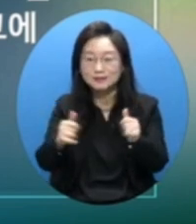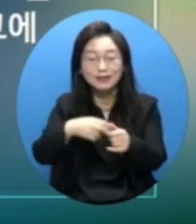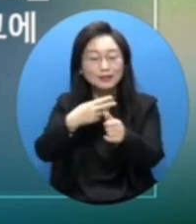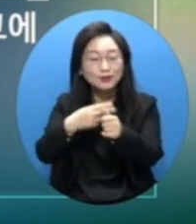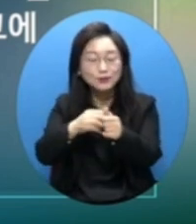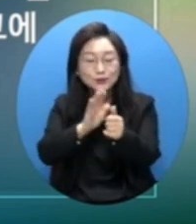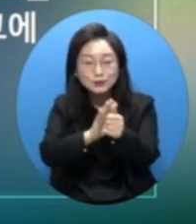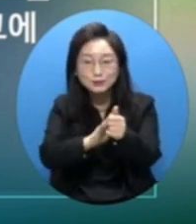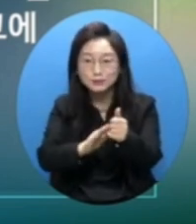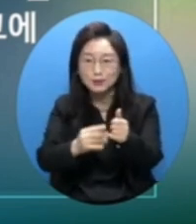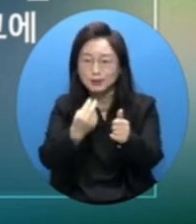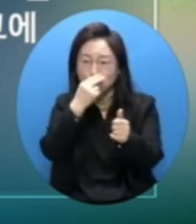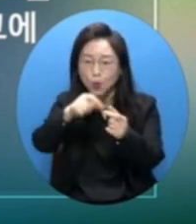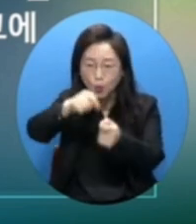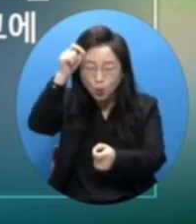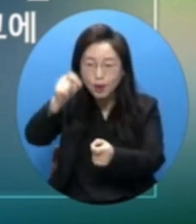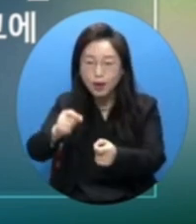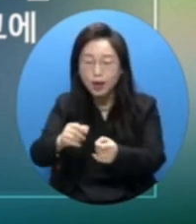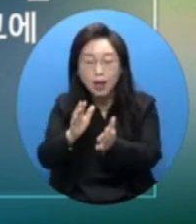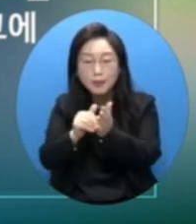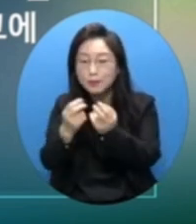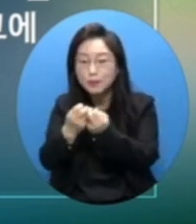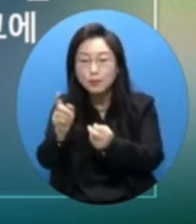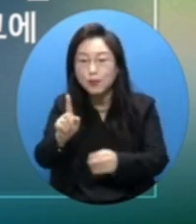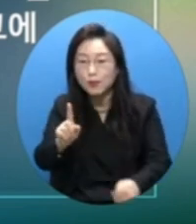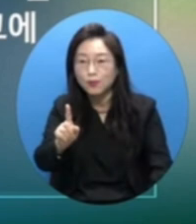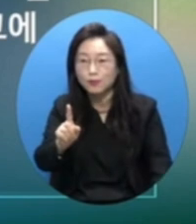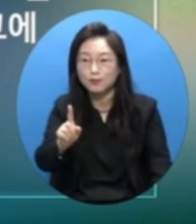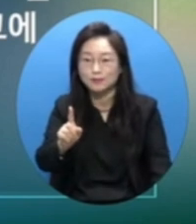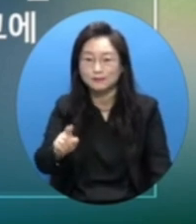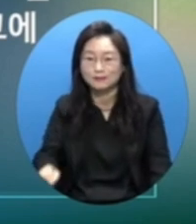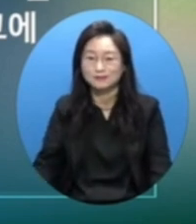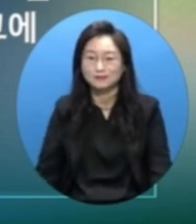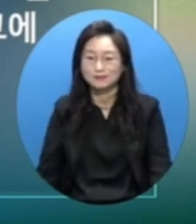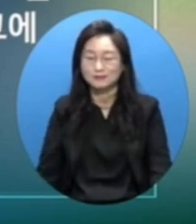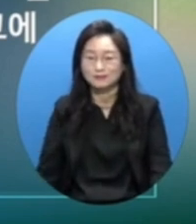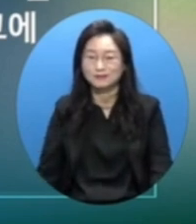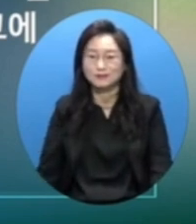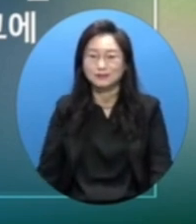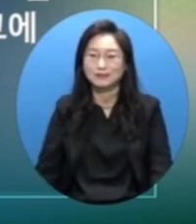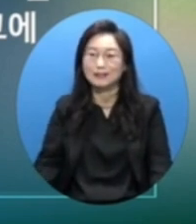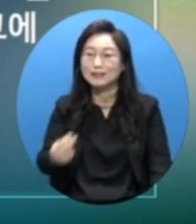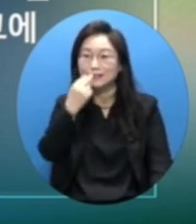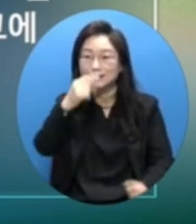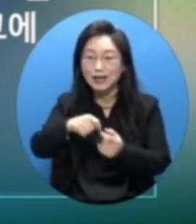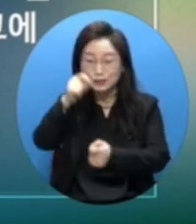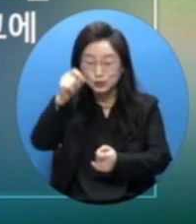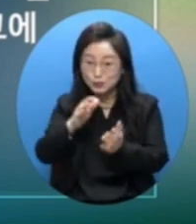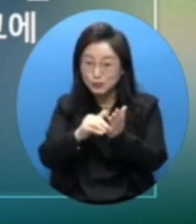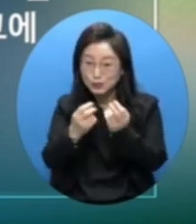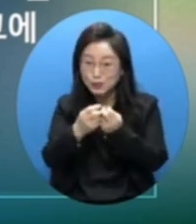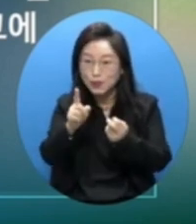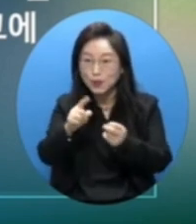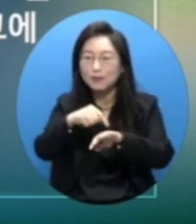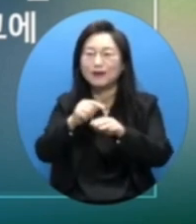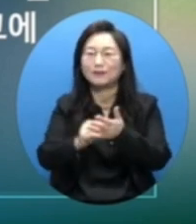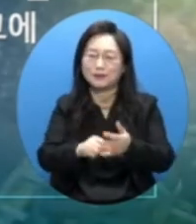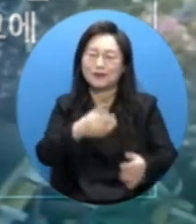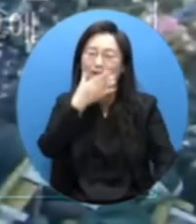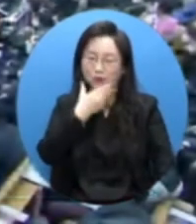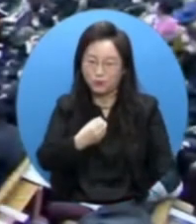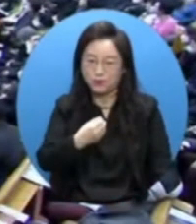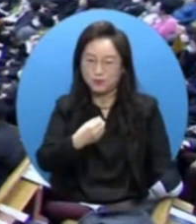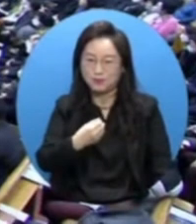교수님께 오래 사는 비길 어디 있습니까 그러니까 장수의 비결은 마음의 행복입니다